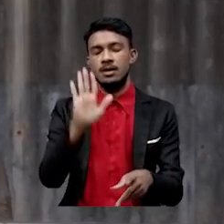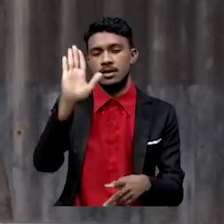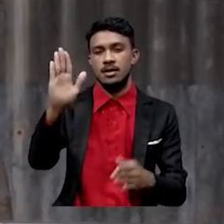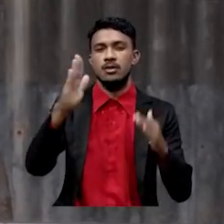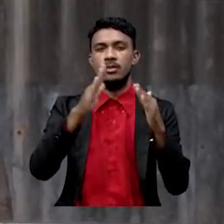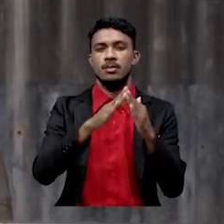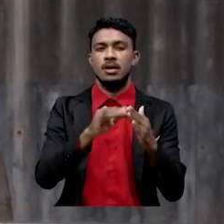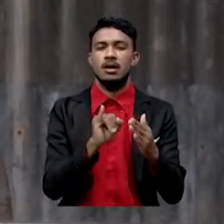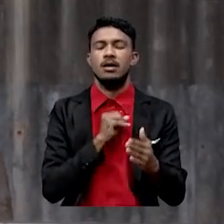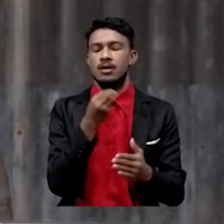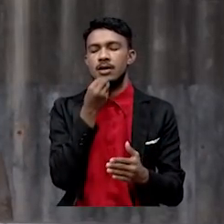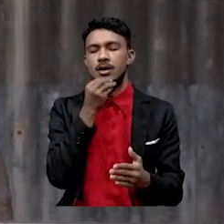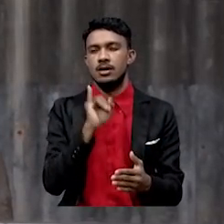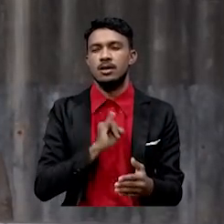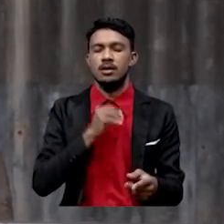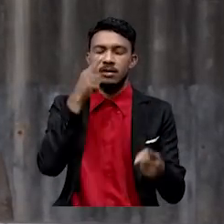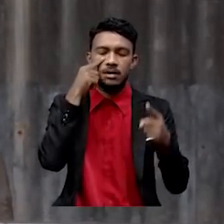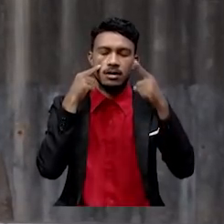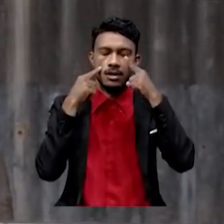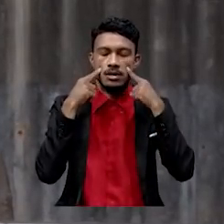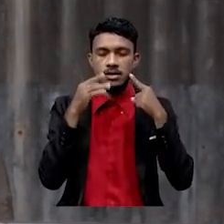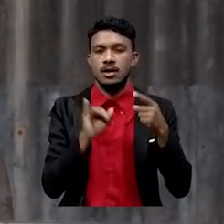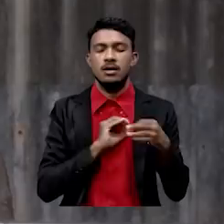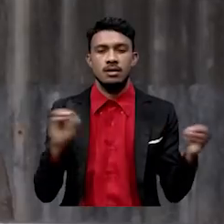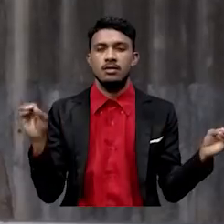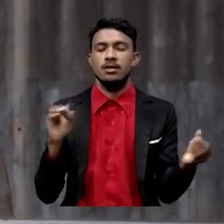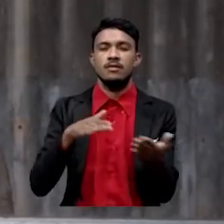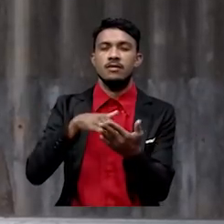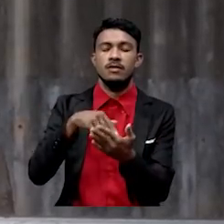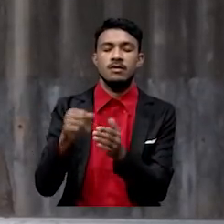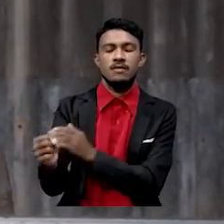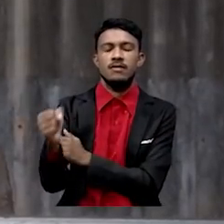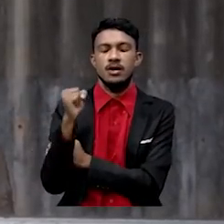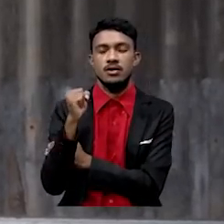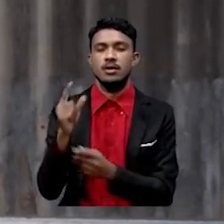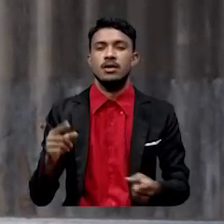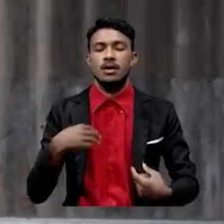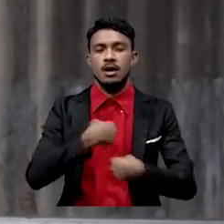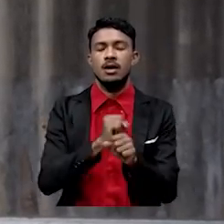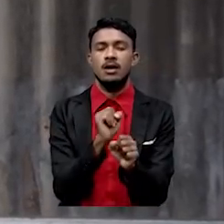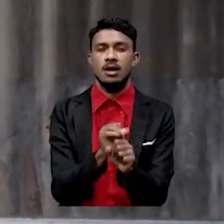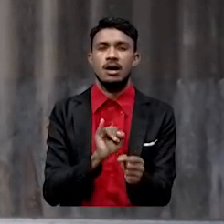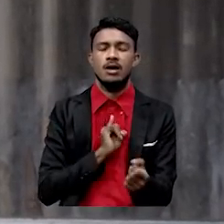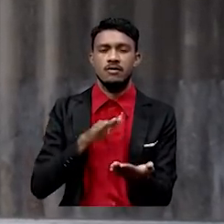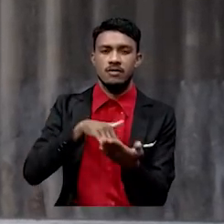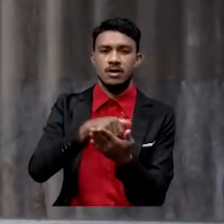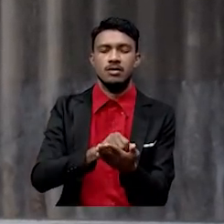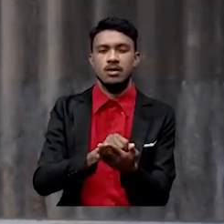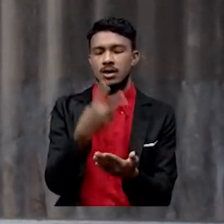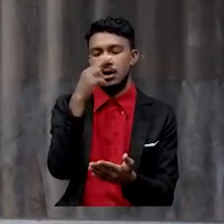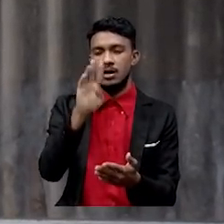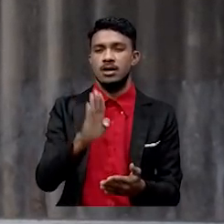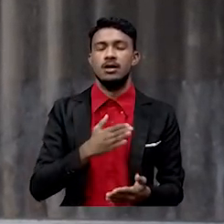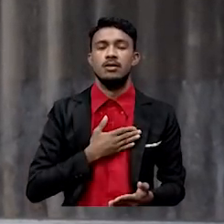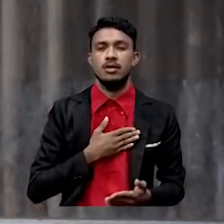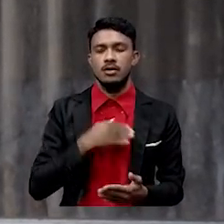hau tanis. Tamu hau lai ya bitan tamu hau nuan sira. Lai hau kida tuire ema. Aku itu bahela tuh